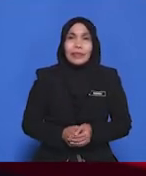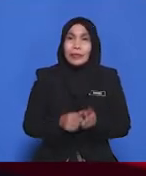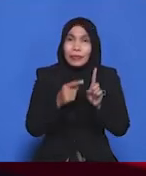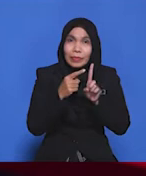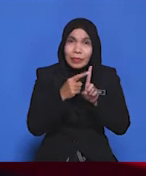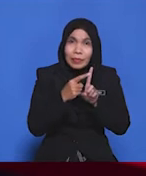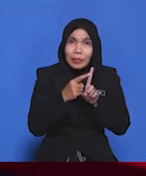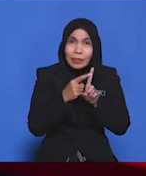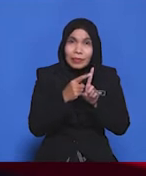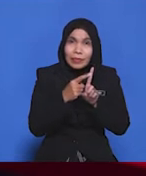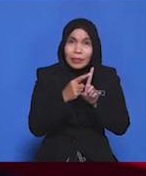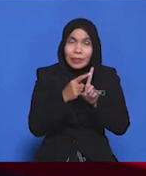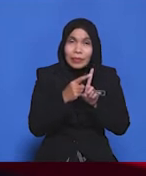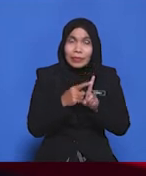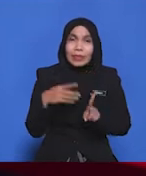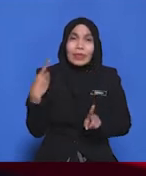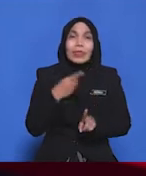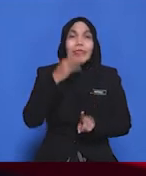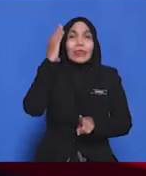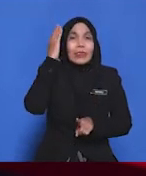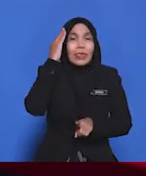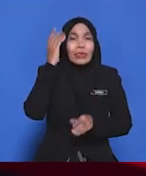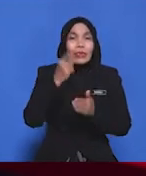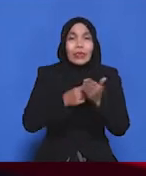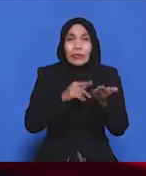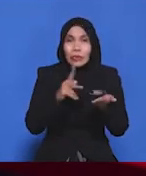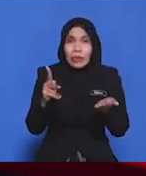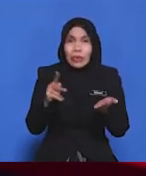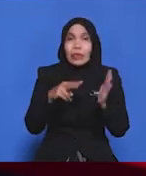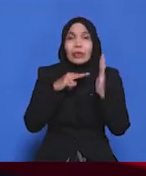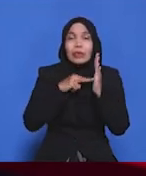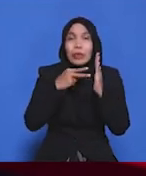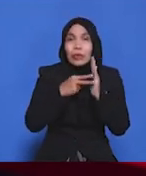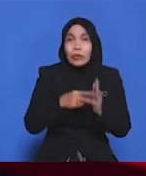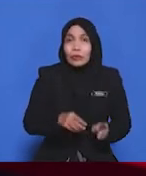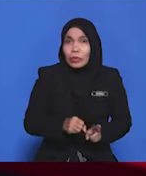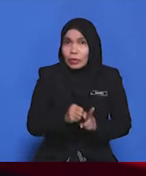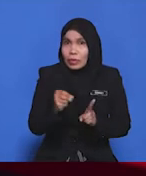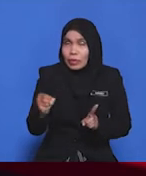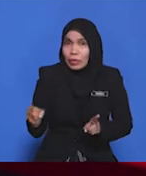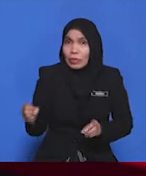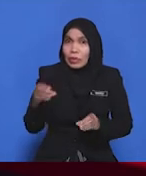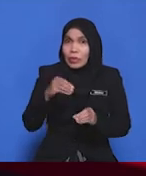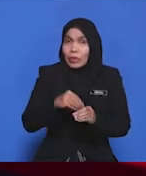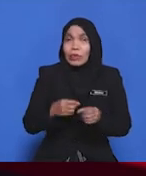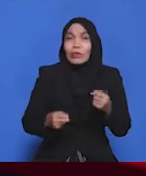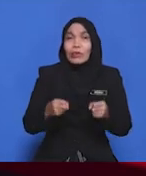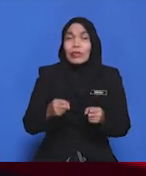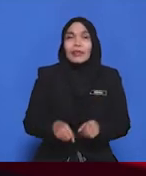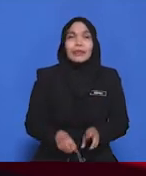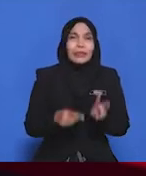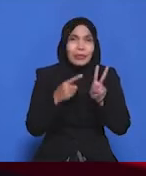Pertama, kita mengetahui apakah takrif sosialisasi ke dalam sukan. Yang